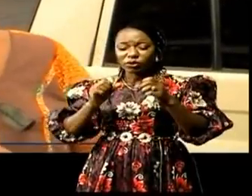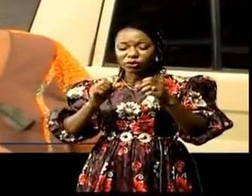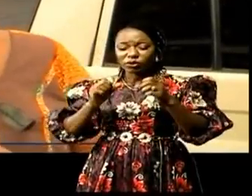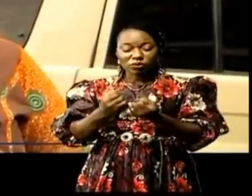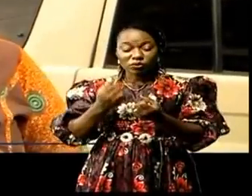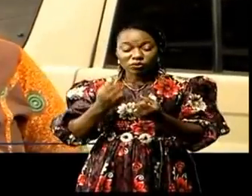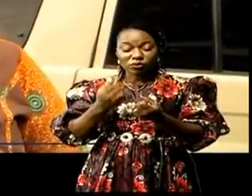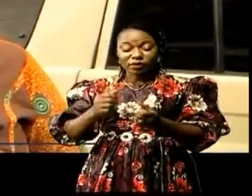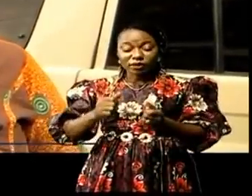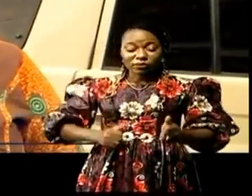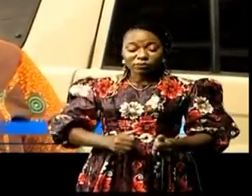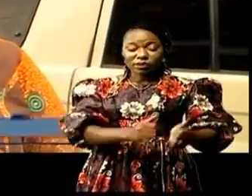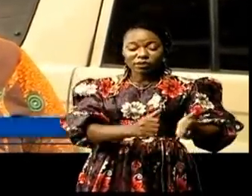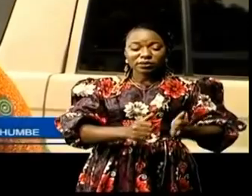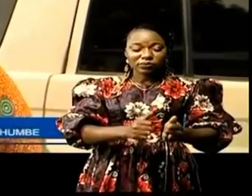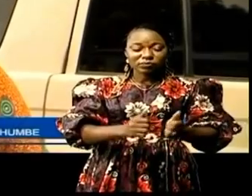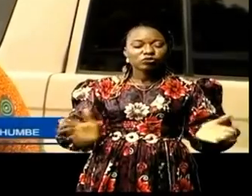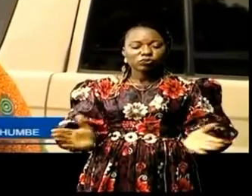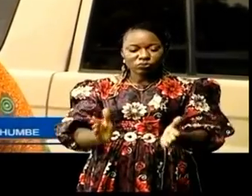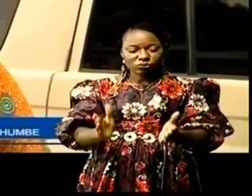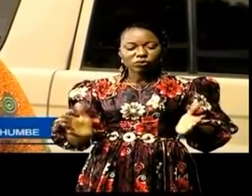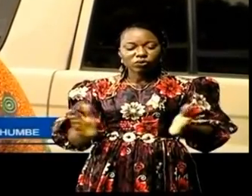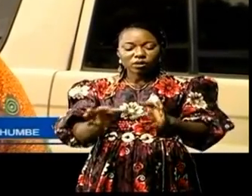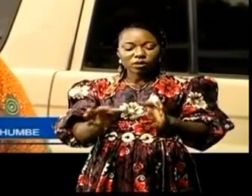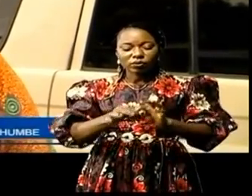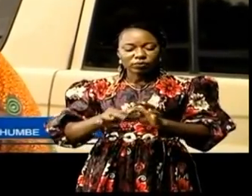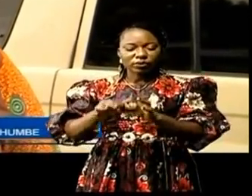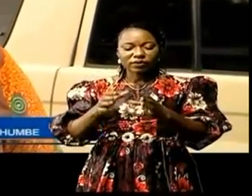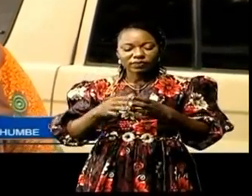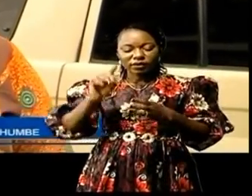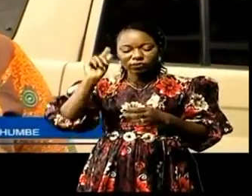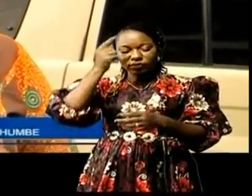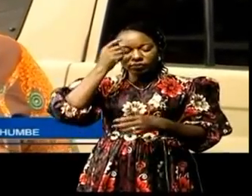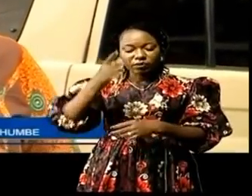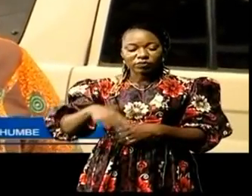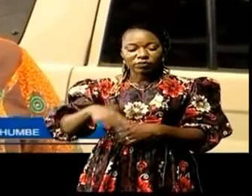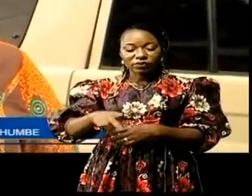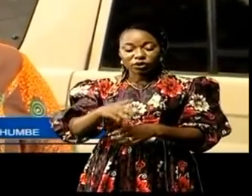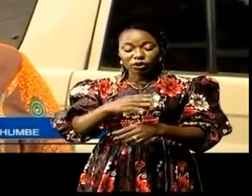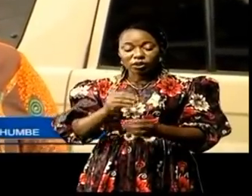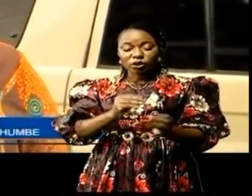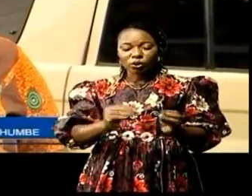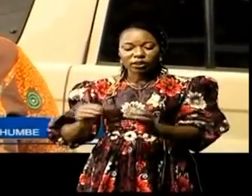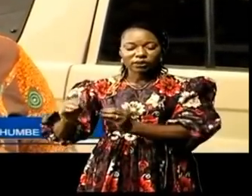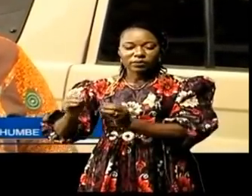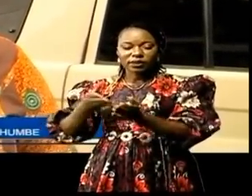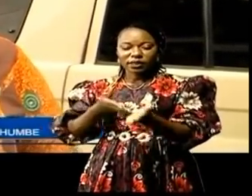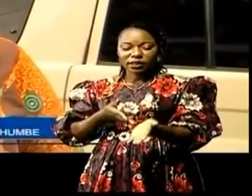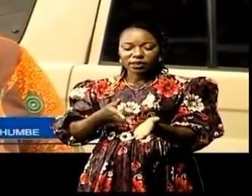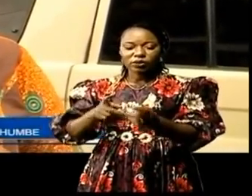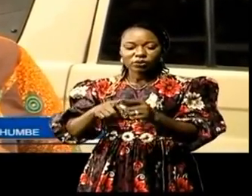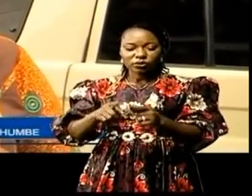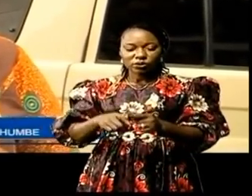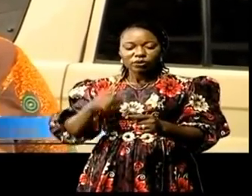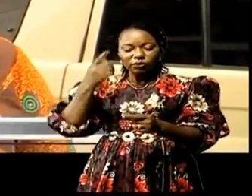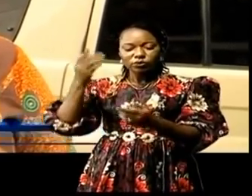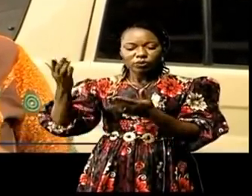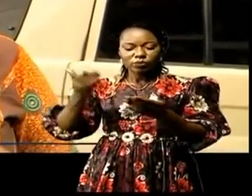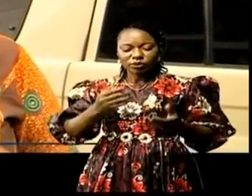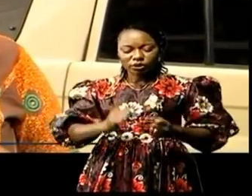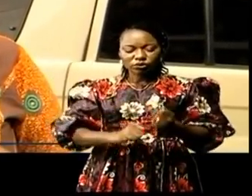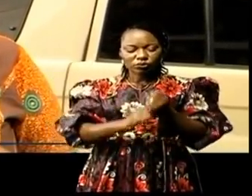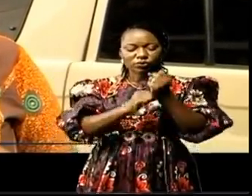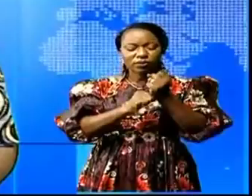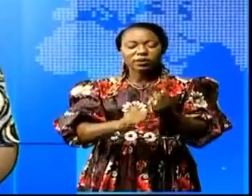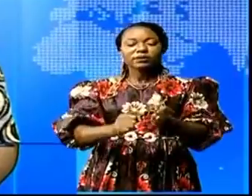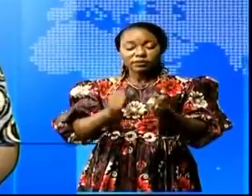menuisiers, donc c'est quelque chose d'encourageant. En collaboration avec le gouvernement provincial et les organismes qui les aident, il y a de quoi vraiment apporter un soutien